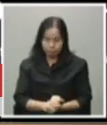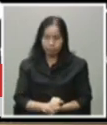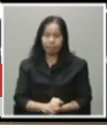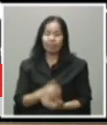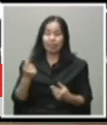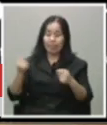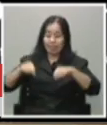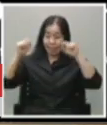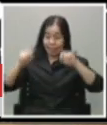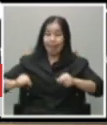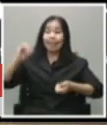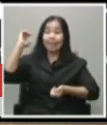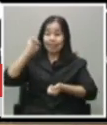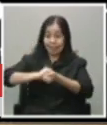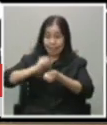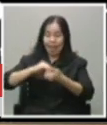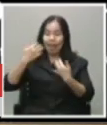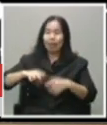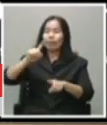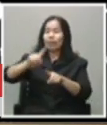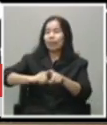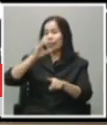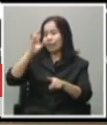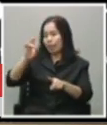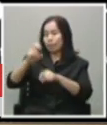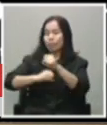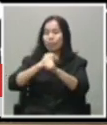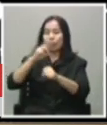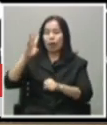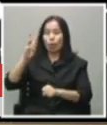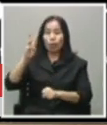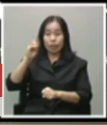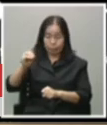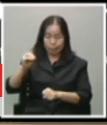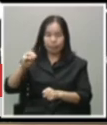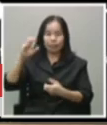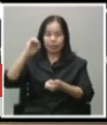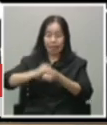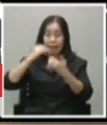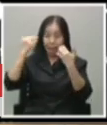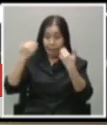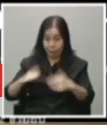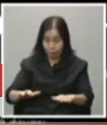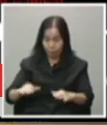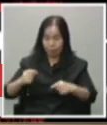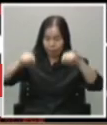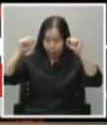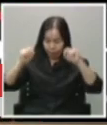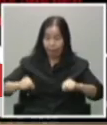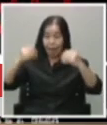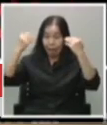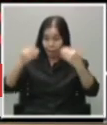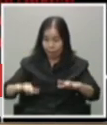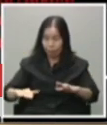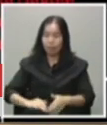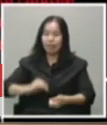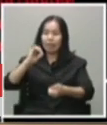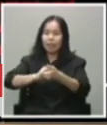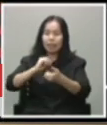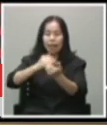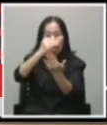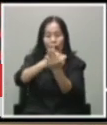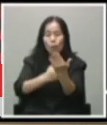เซ็นสัญญากรกฎาคมปี60ครับมีการลงนามสัญญาและในสัญญานั้นบอกว่า